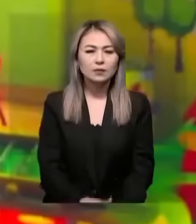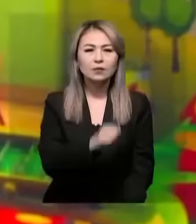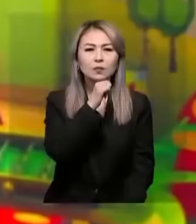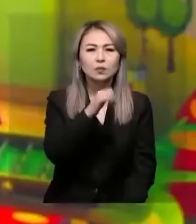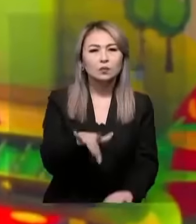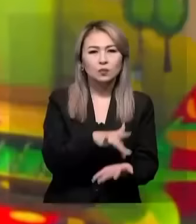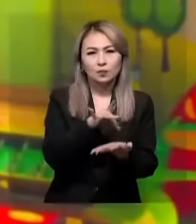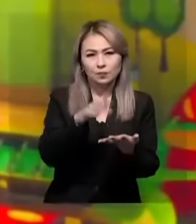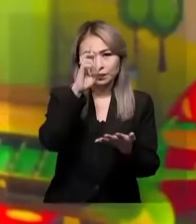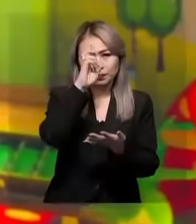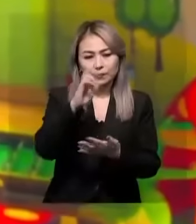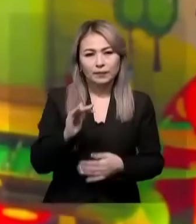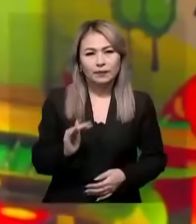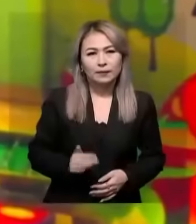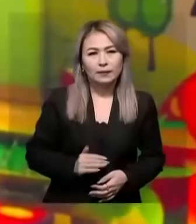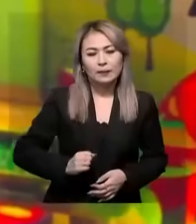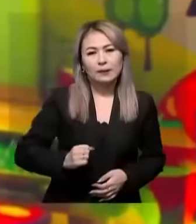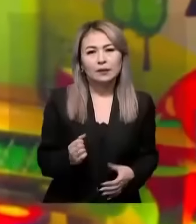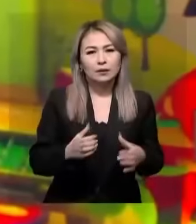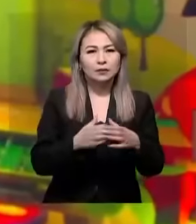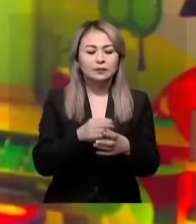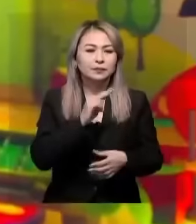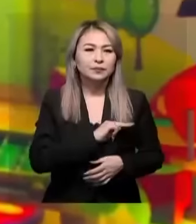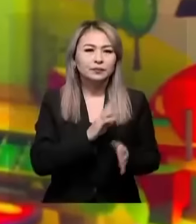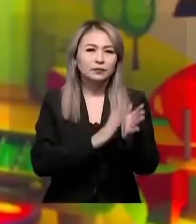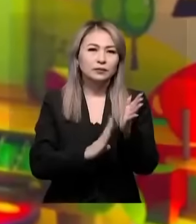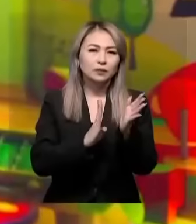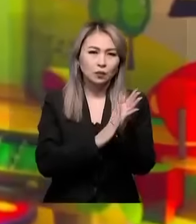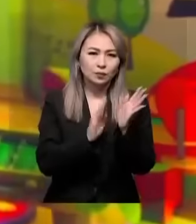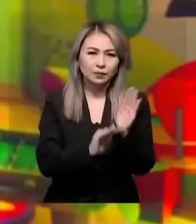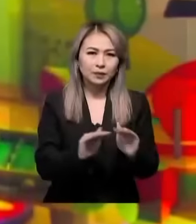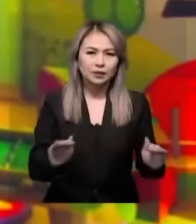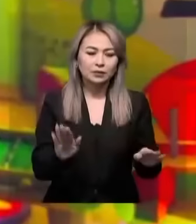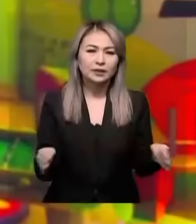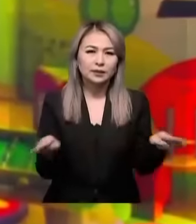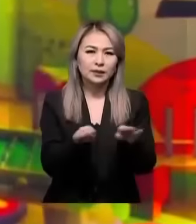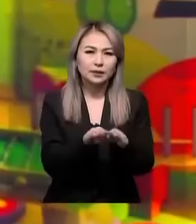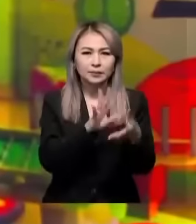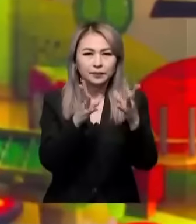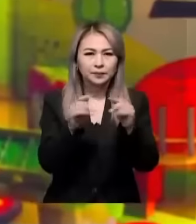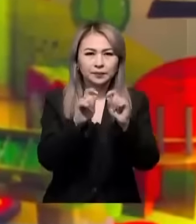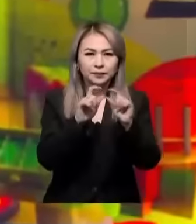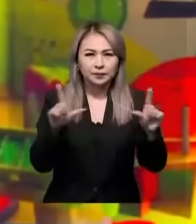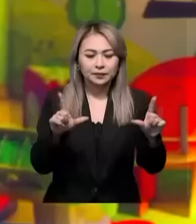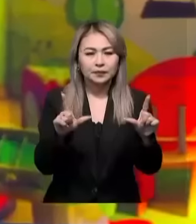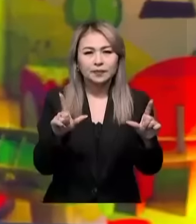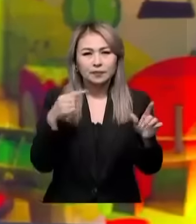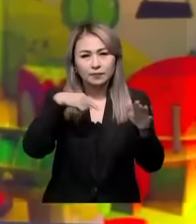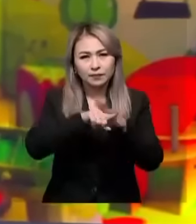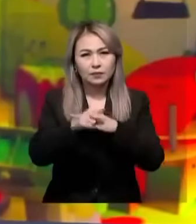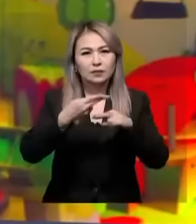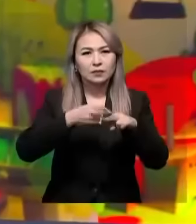Қостанай қаласында мемлекет пен жекеменшік әріптестік аясында жұмыс істеген 9 балабақша жабылады. Олардың барлығы мектептерде